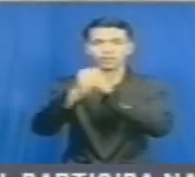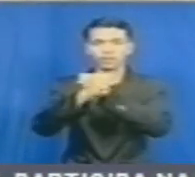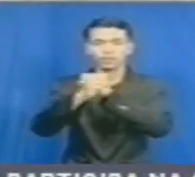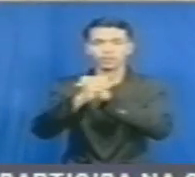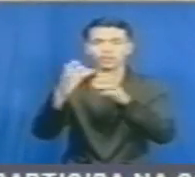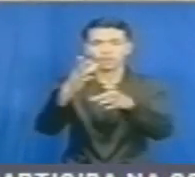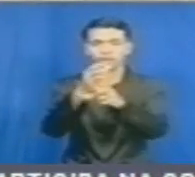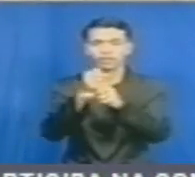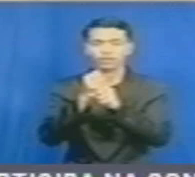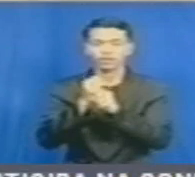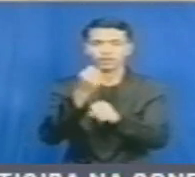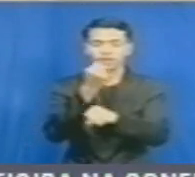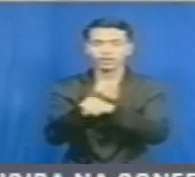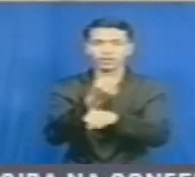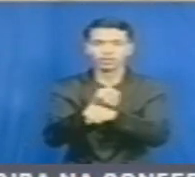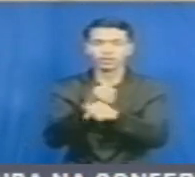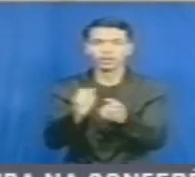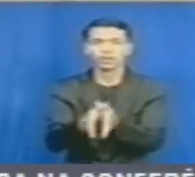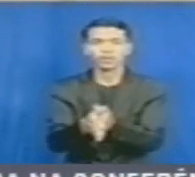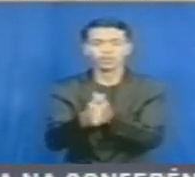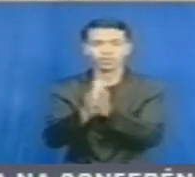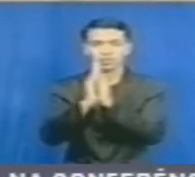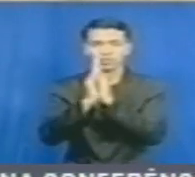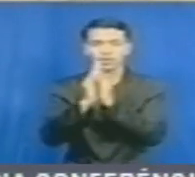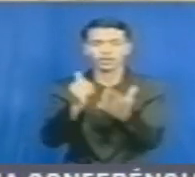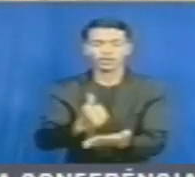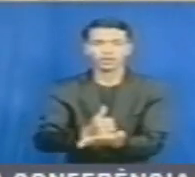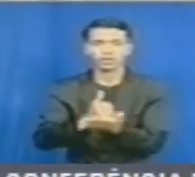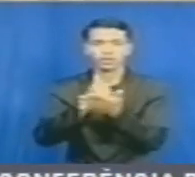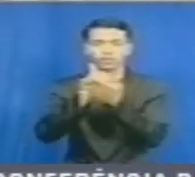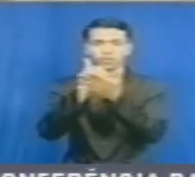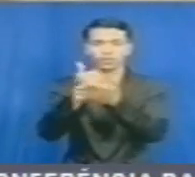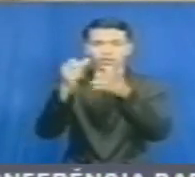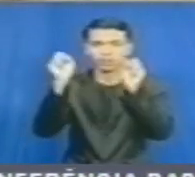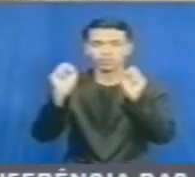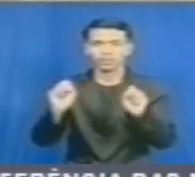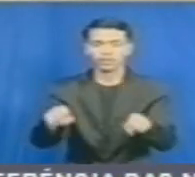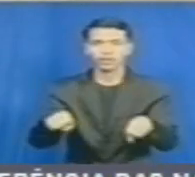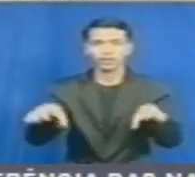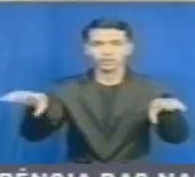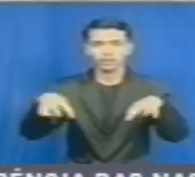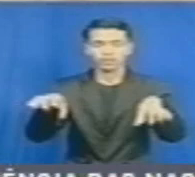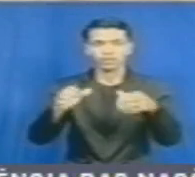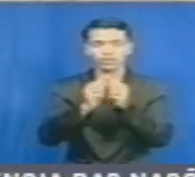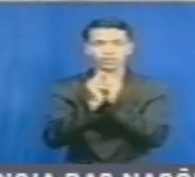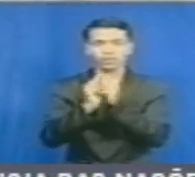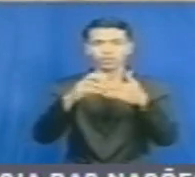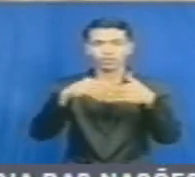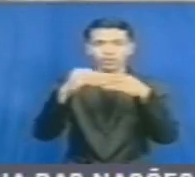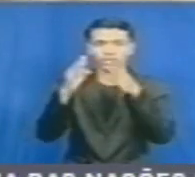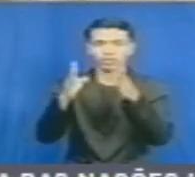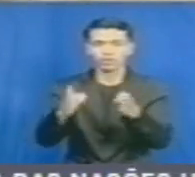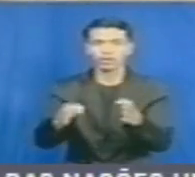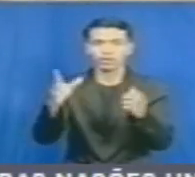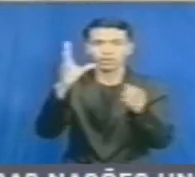ne khusu nini e consciência atu bela coopera colabora ho autoridade no katuas dia